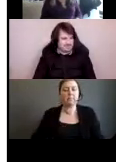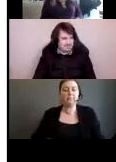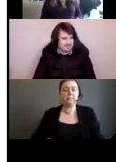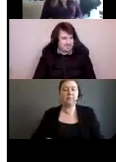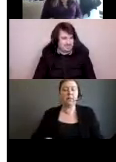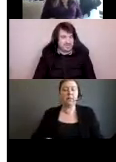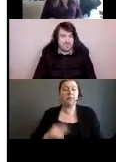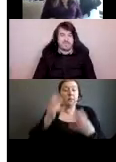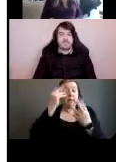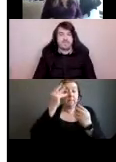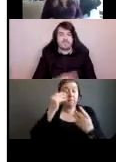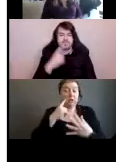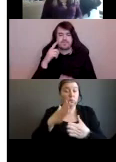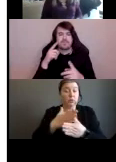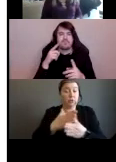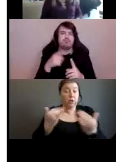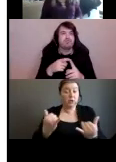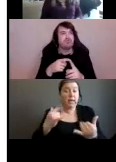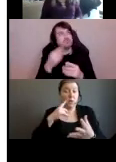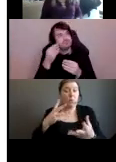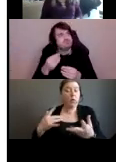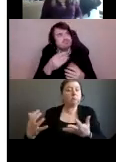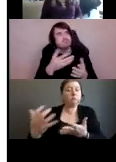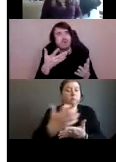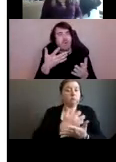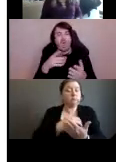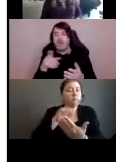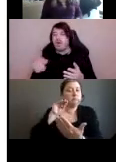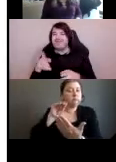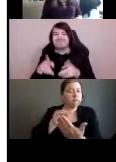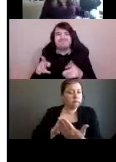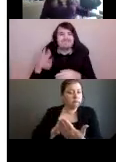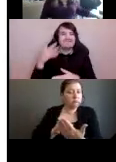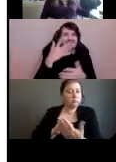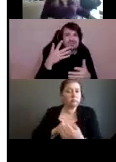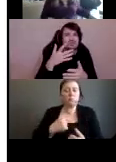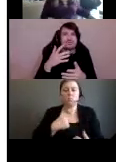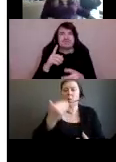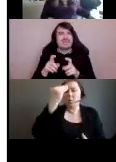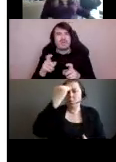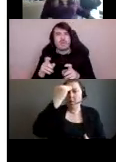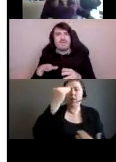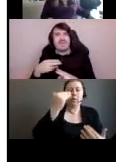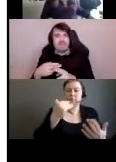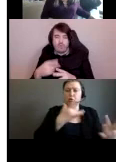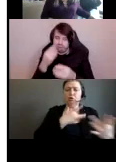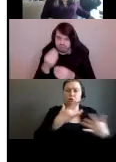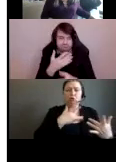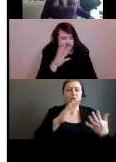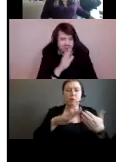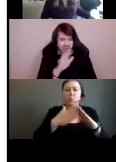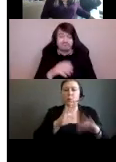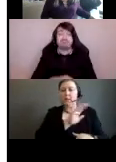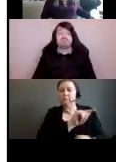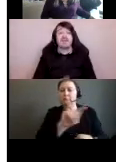mettre en lumière les inquiétudes de la communauté et les questions auxquelles il faut toujours répondre. Donc, merci pour vos questions.